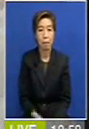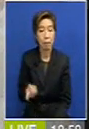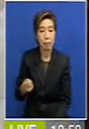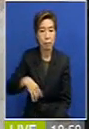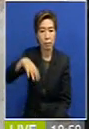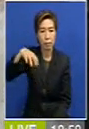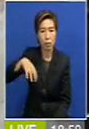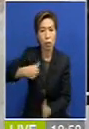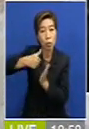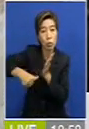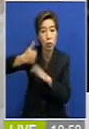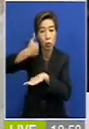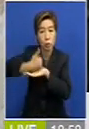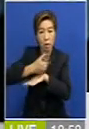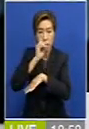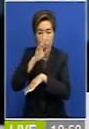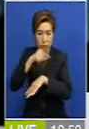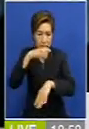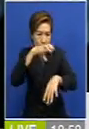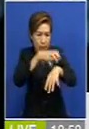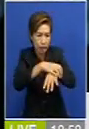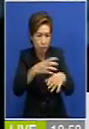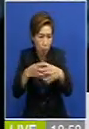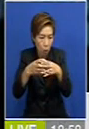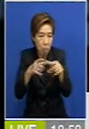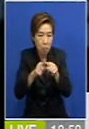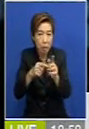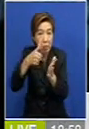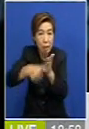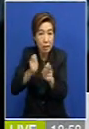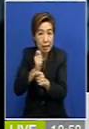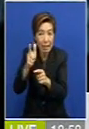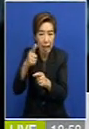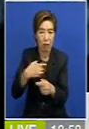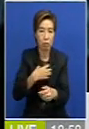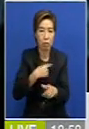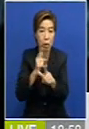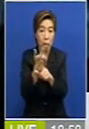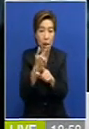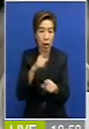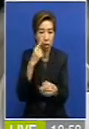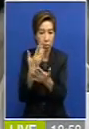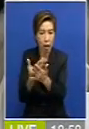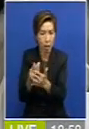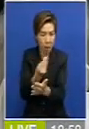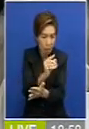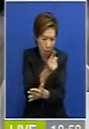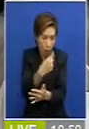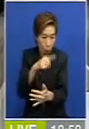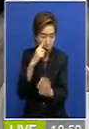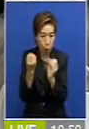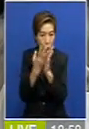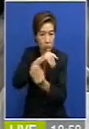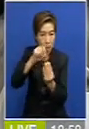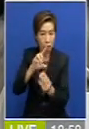อธิบดีกรมศุลกากรแถลงข่าวจับกลุ่มขบวนการขอคืนเงินอากรสินค้าประเภทเหล็กเป็นเท็จมูลค่าความเสียหายทางเศร